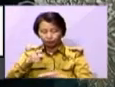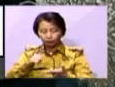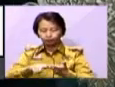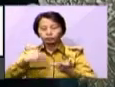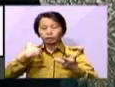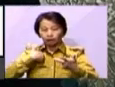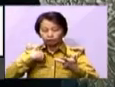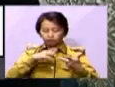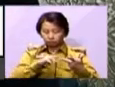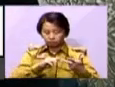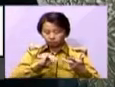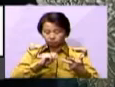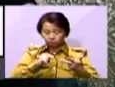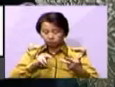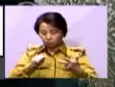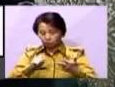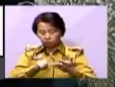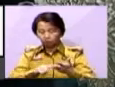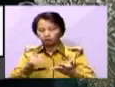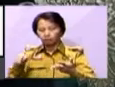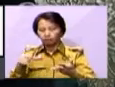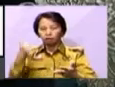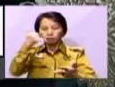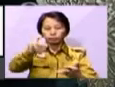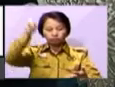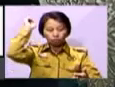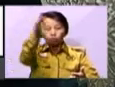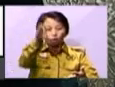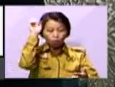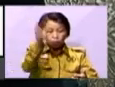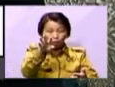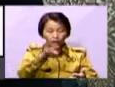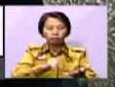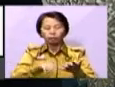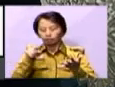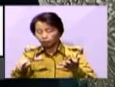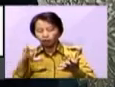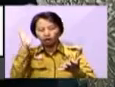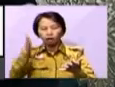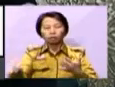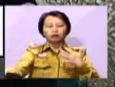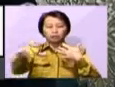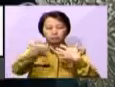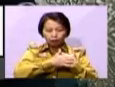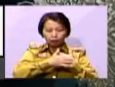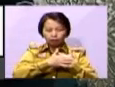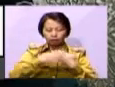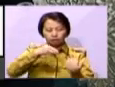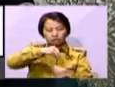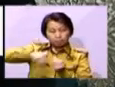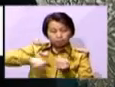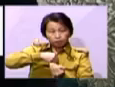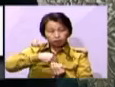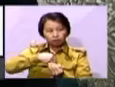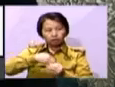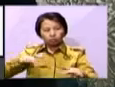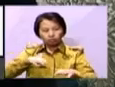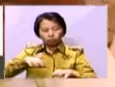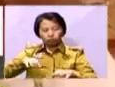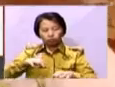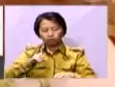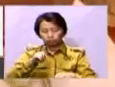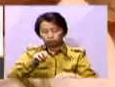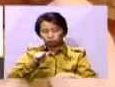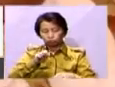Mina, semasa mereka pergi melontar, dan semasa mereka akan kembali lagi ke Mekah untuk melaksanakan tawaf